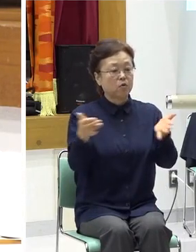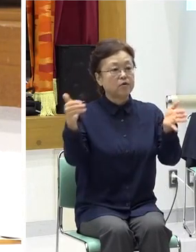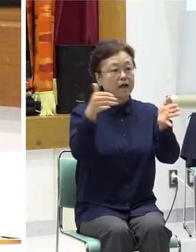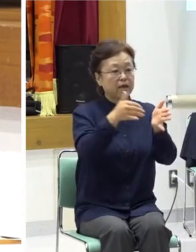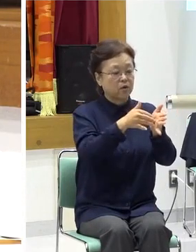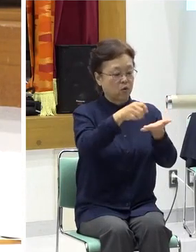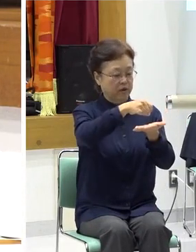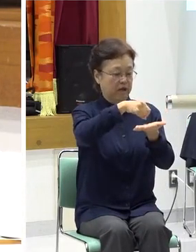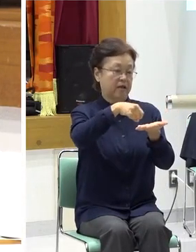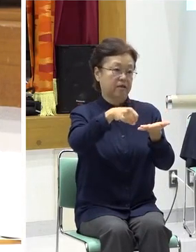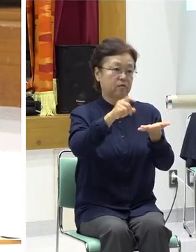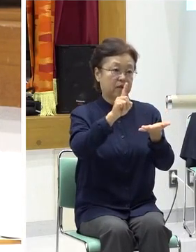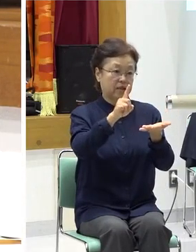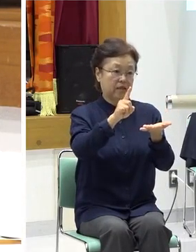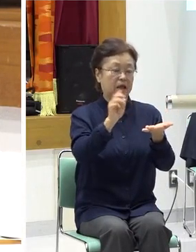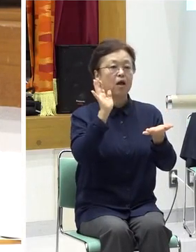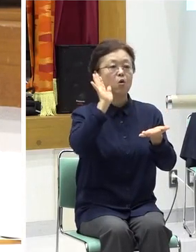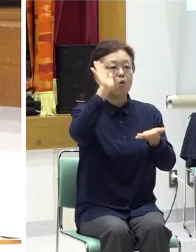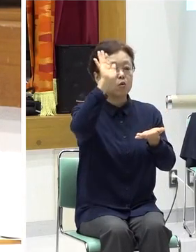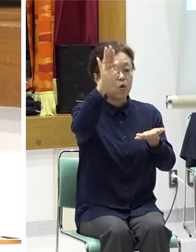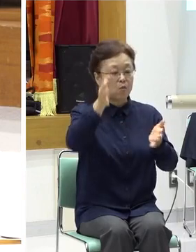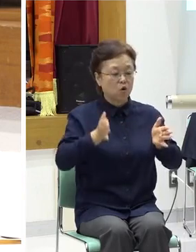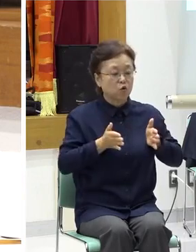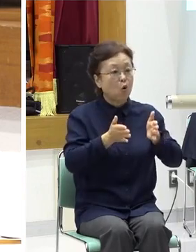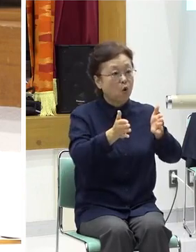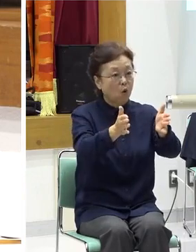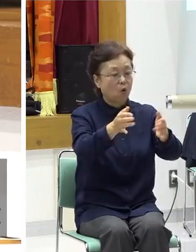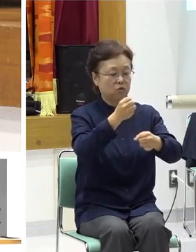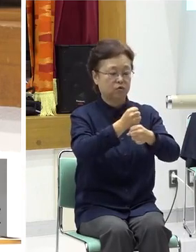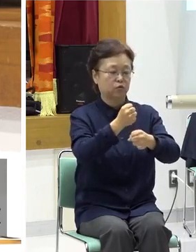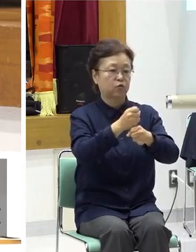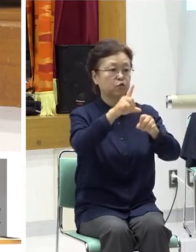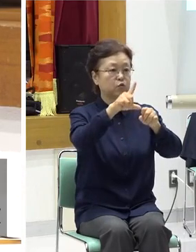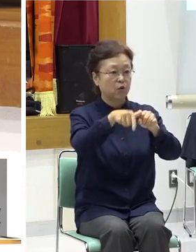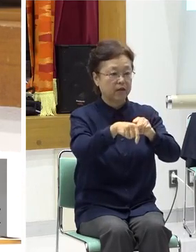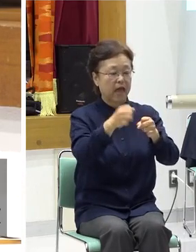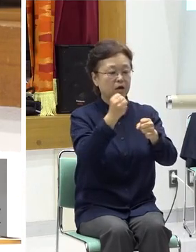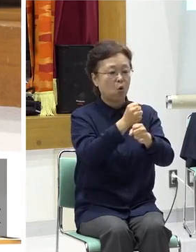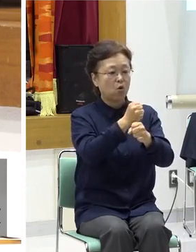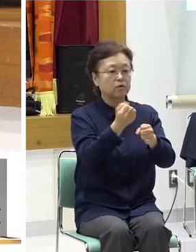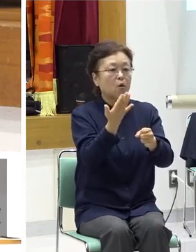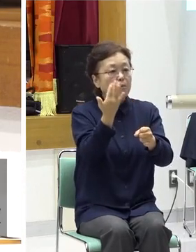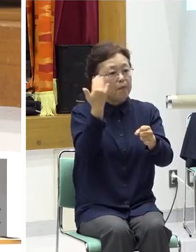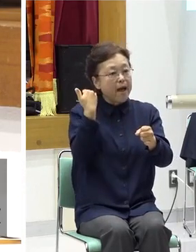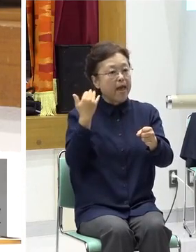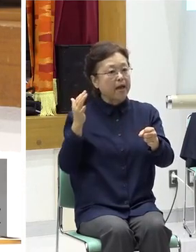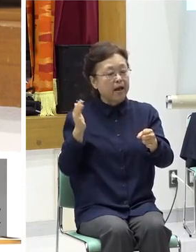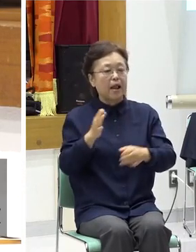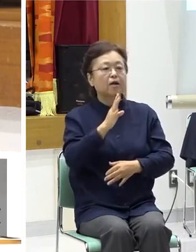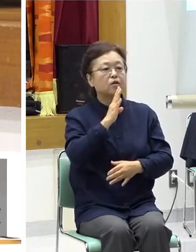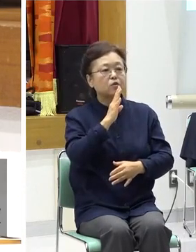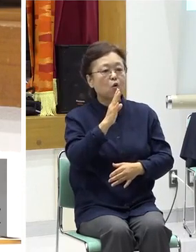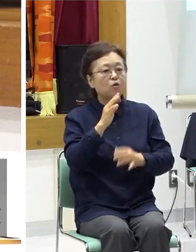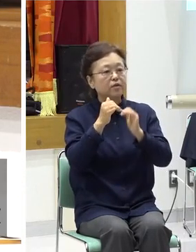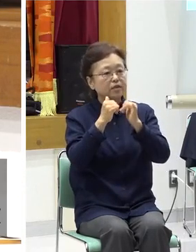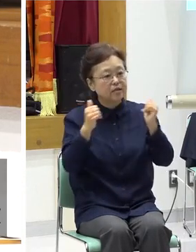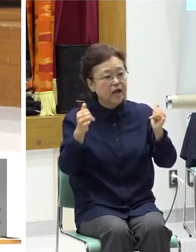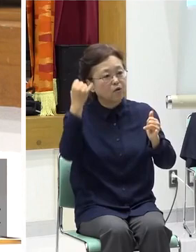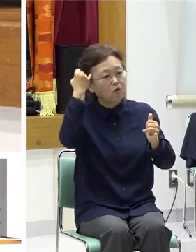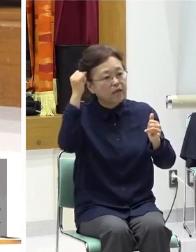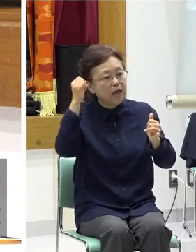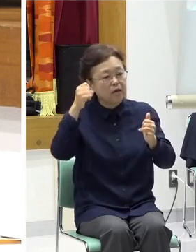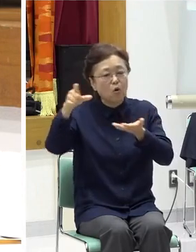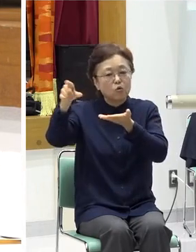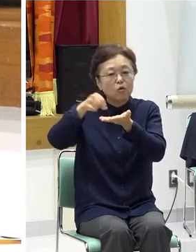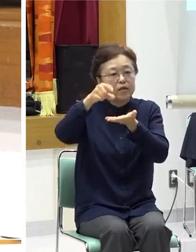かれていました。今後も道路を作るときには工事前から当事者の意見を取り入れながら進めていってほし